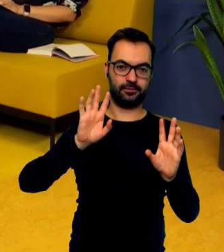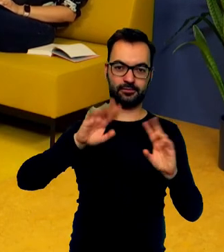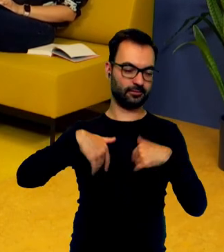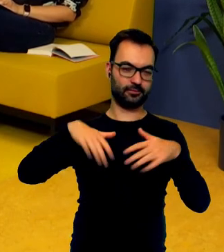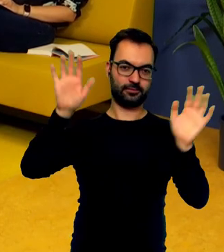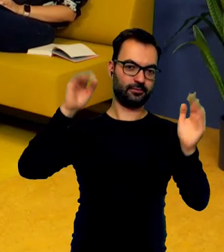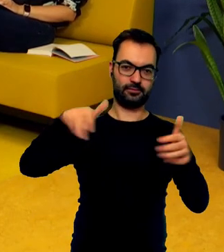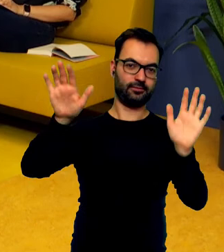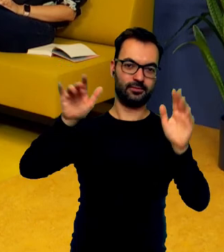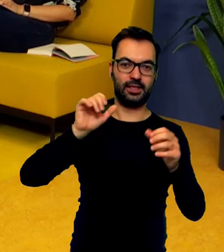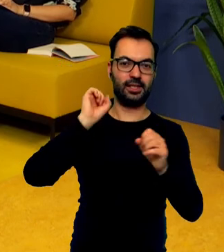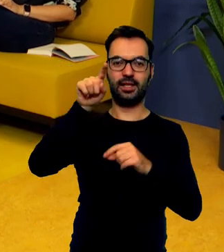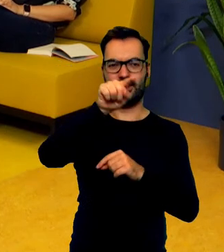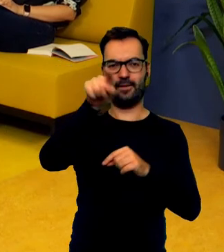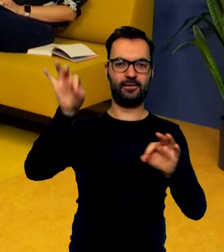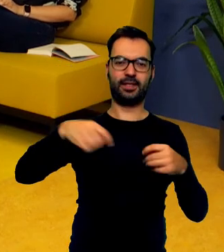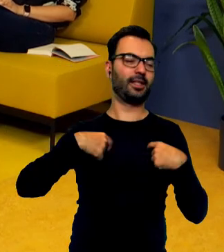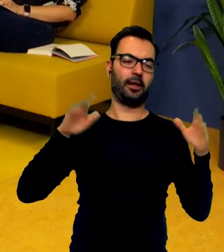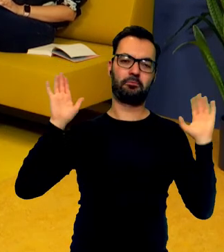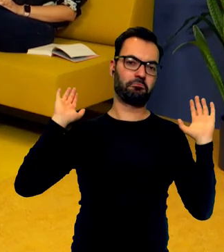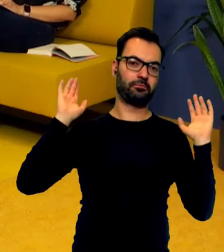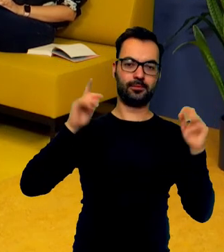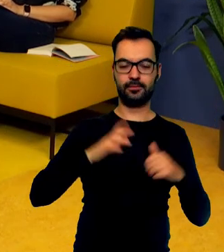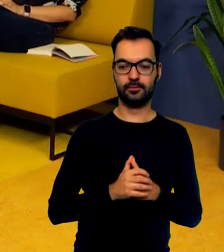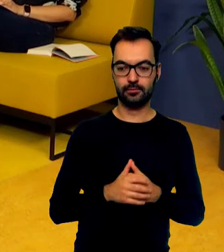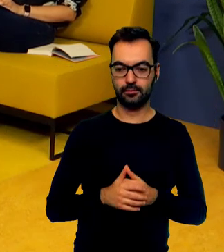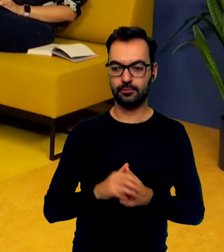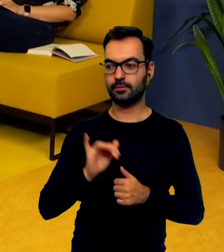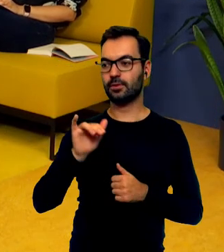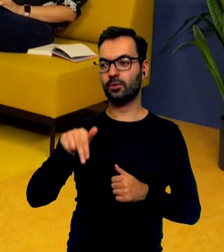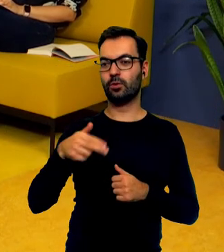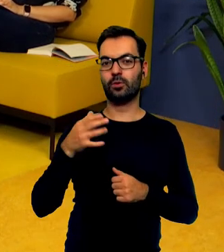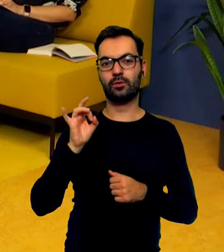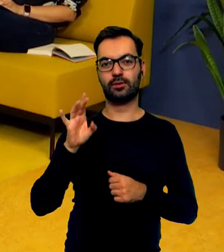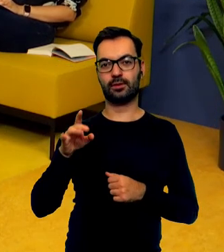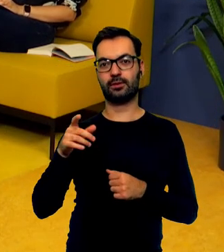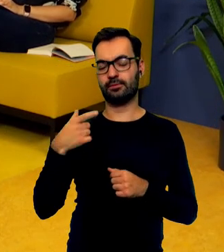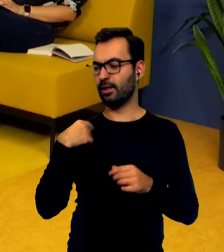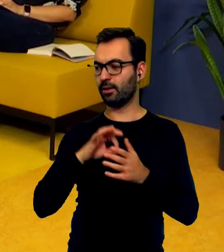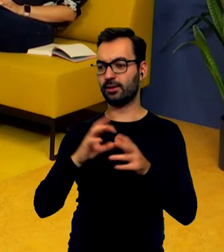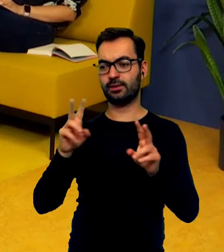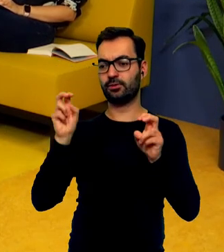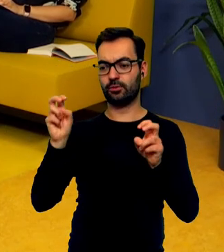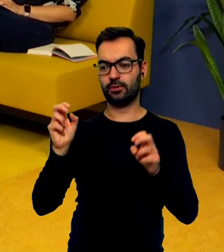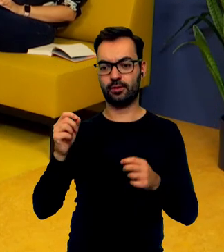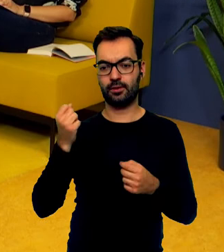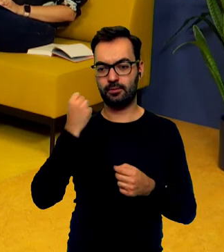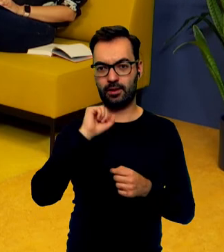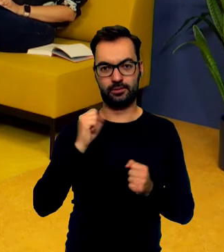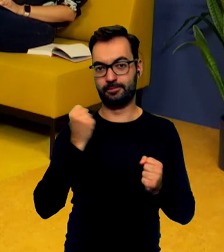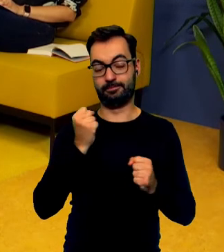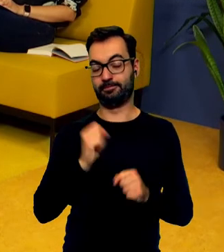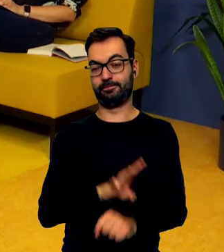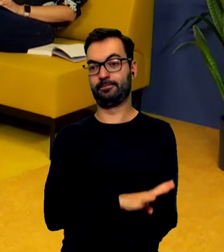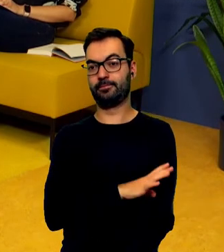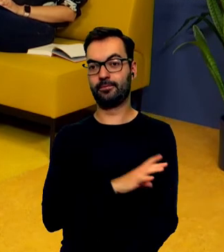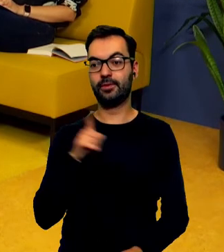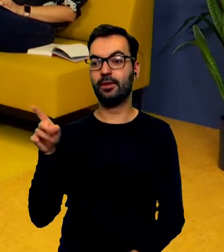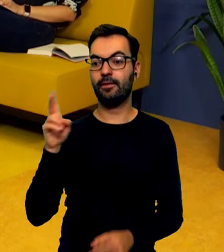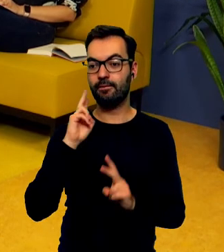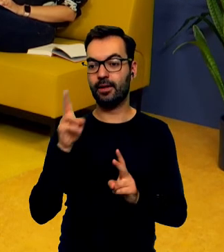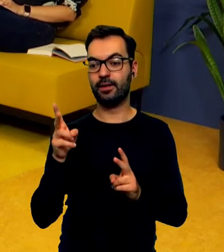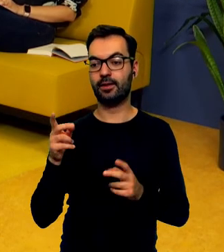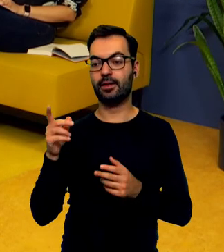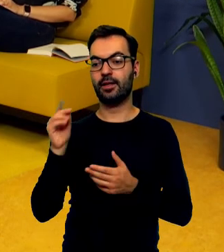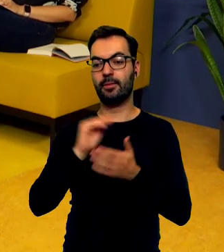przerzucić na tych innych, znaleźć winnego. No. Tak. No Jung tam w ogóle mówi, ja to cytuję w tym tekście, bardzo poruszającym, wiesz, bo on